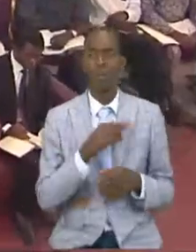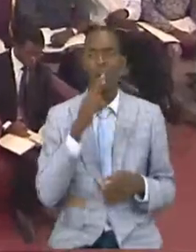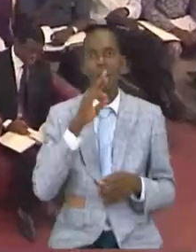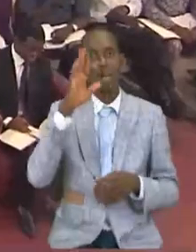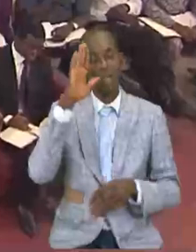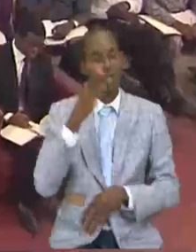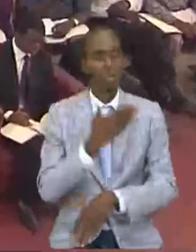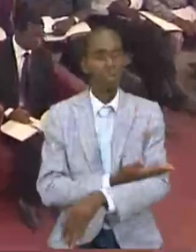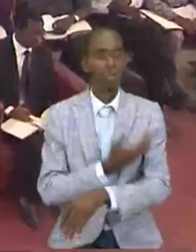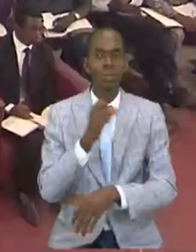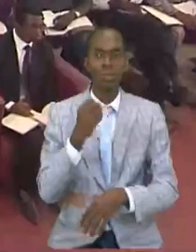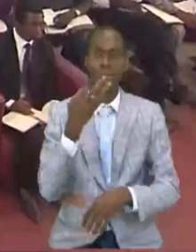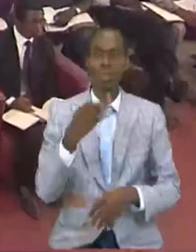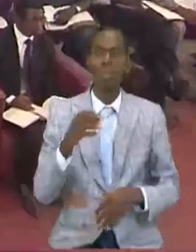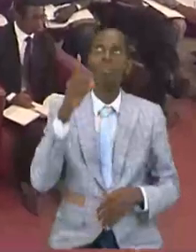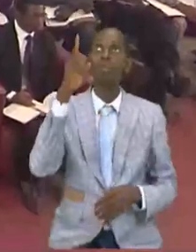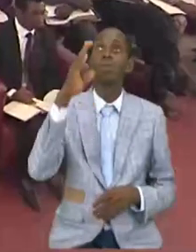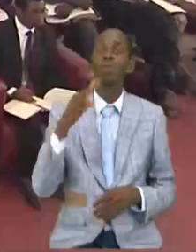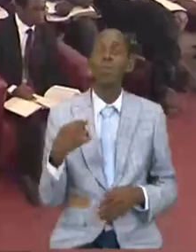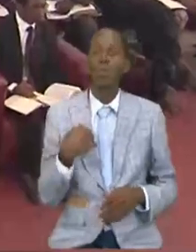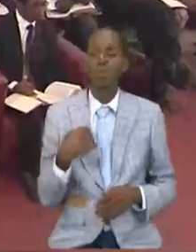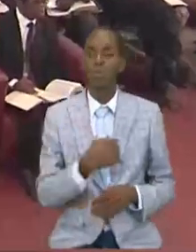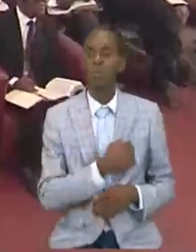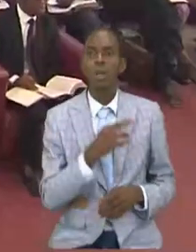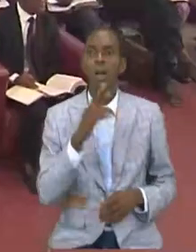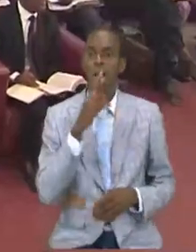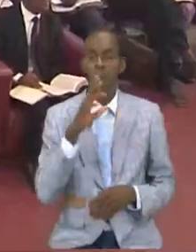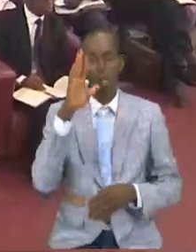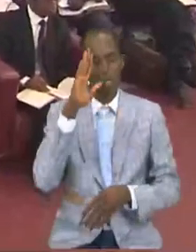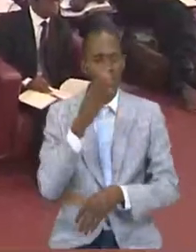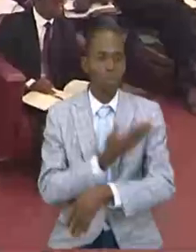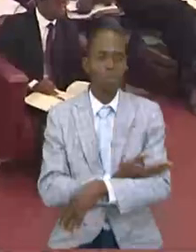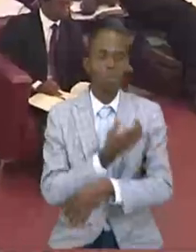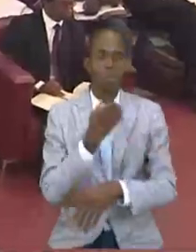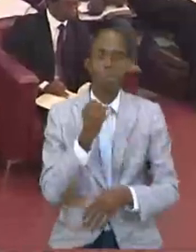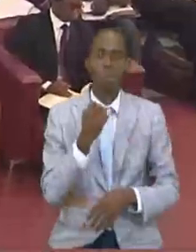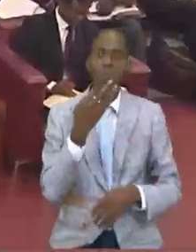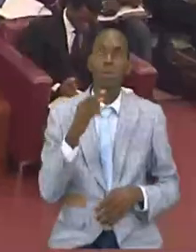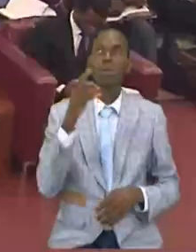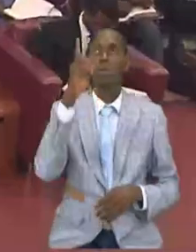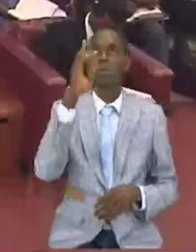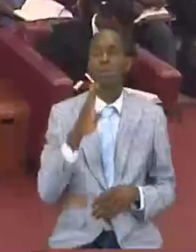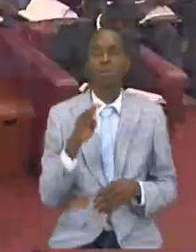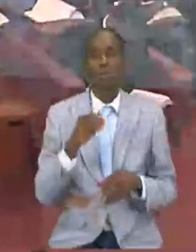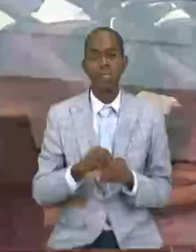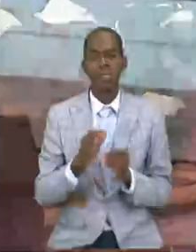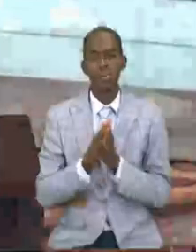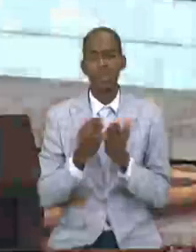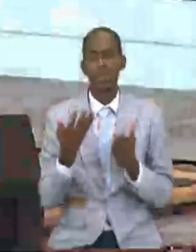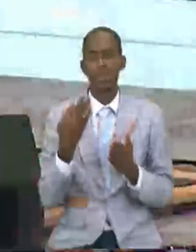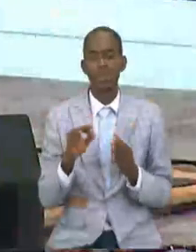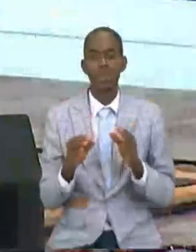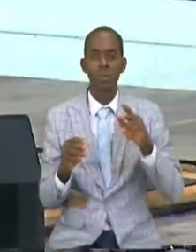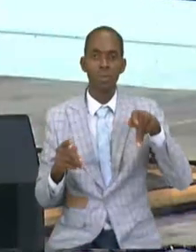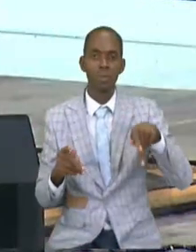sommes enfants de Dieu, fils de Dieu. Nous sommes fils, filles de Dieu. Philippiens,